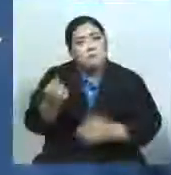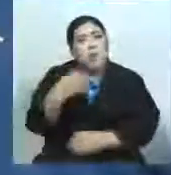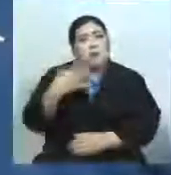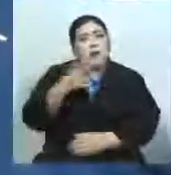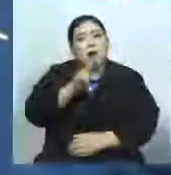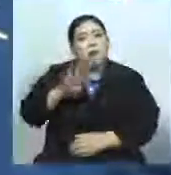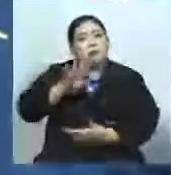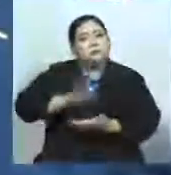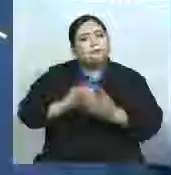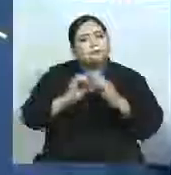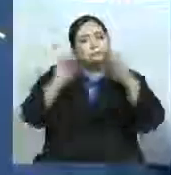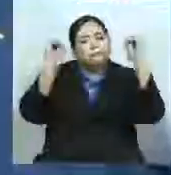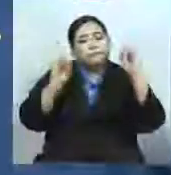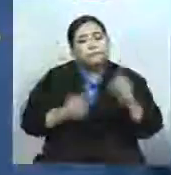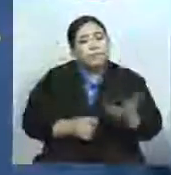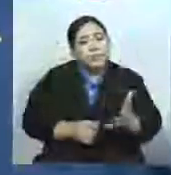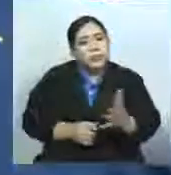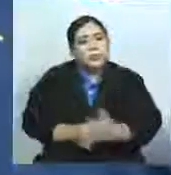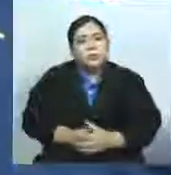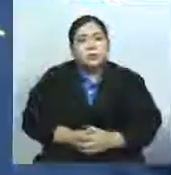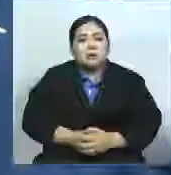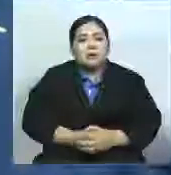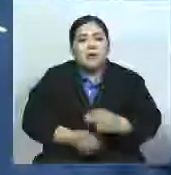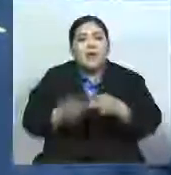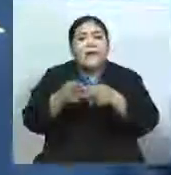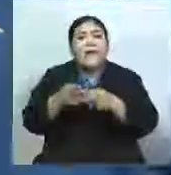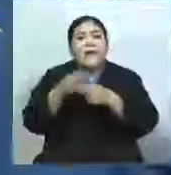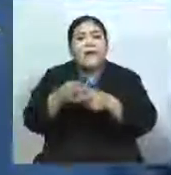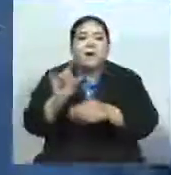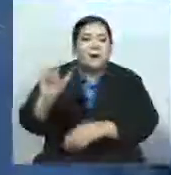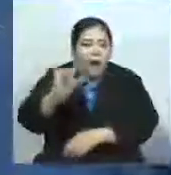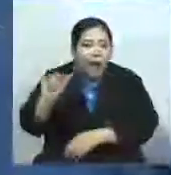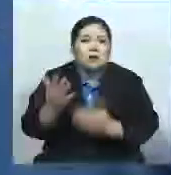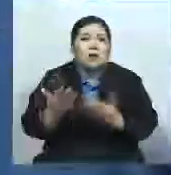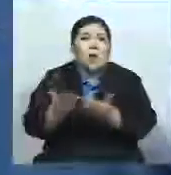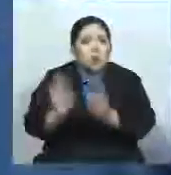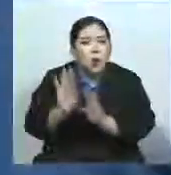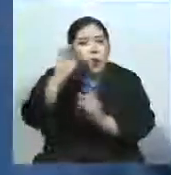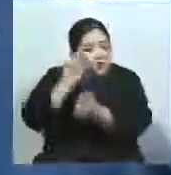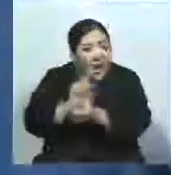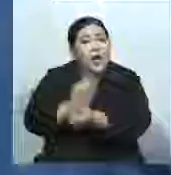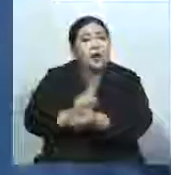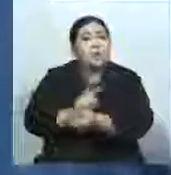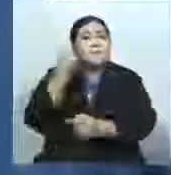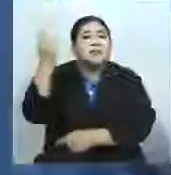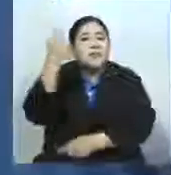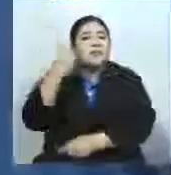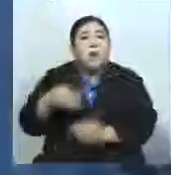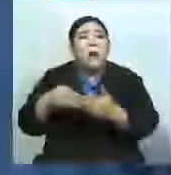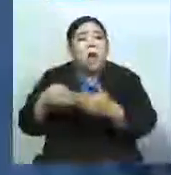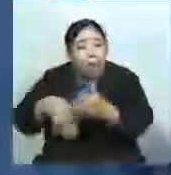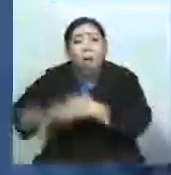ไม่อยู่ในระบบของกระทรวงแรงงานค่ะไปอย่างไปกับญาติไปกับค่ะไปอย่างนักท่องเที่ยวอะ